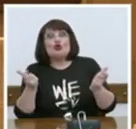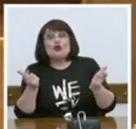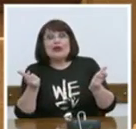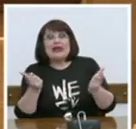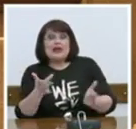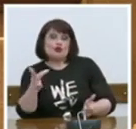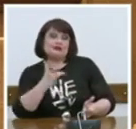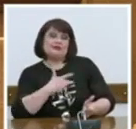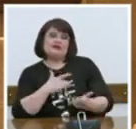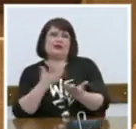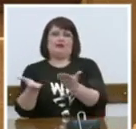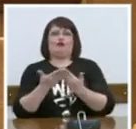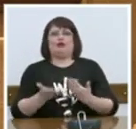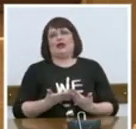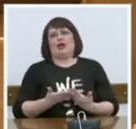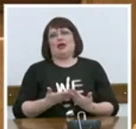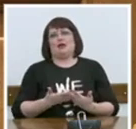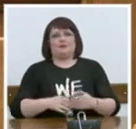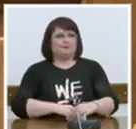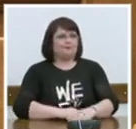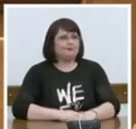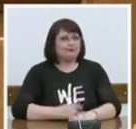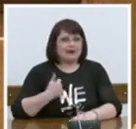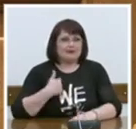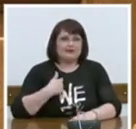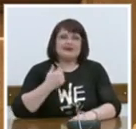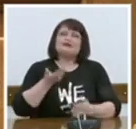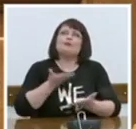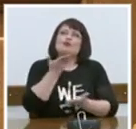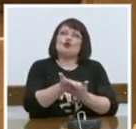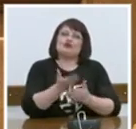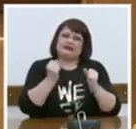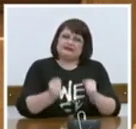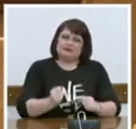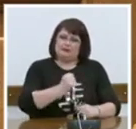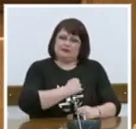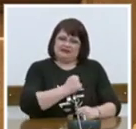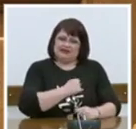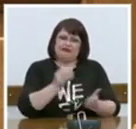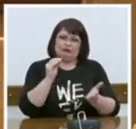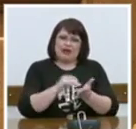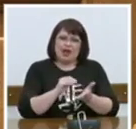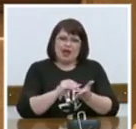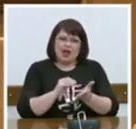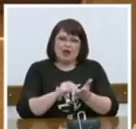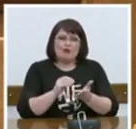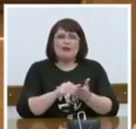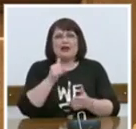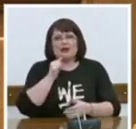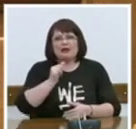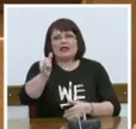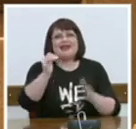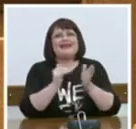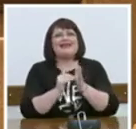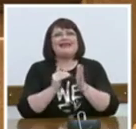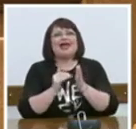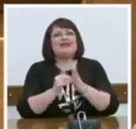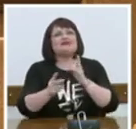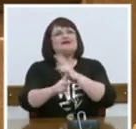ψυχή». Θέση μας και πρότασή μας είναι επίσης η άμεση μονιμοποίηση των χιλιάδων